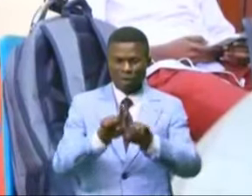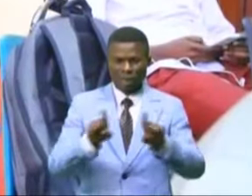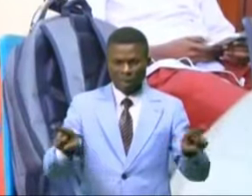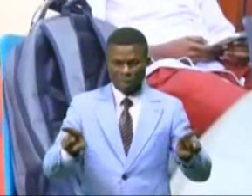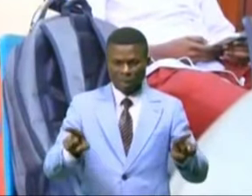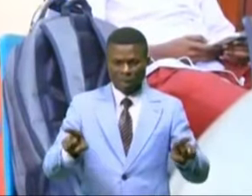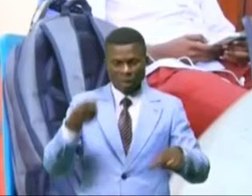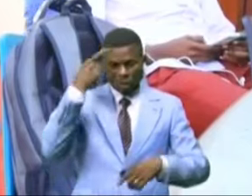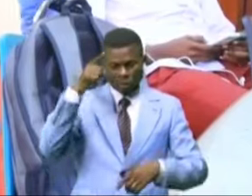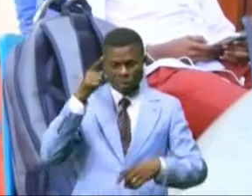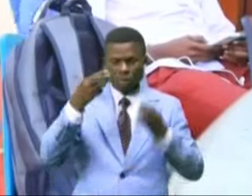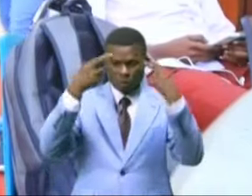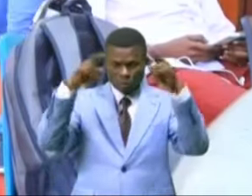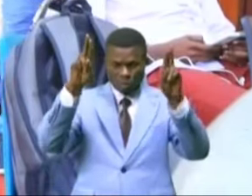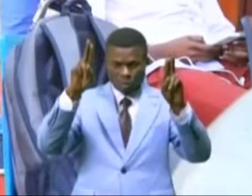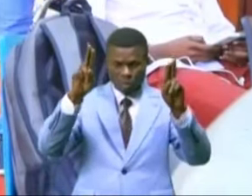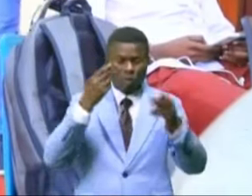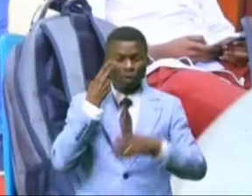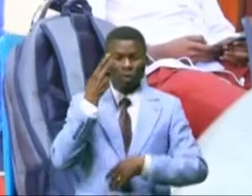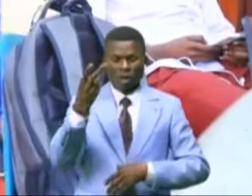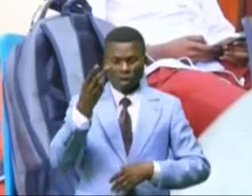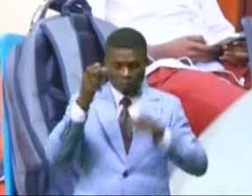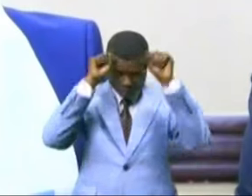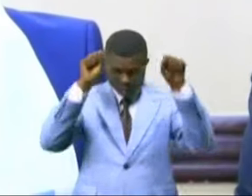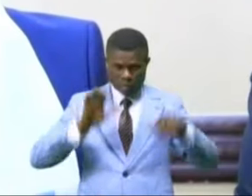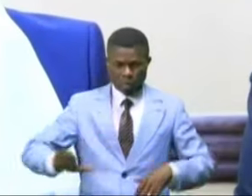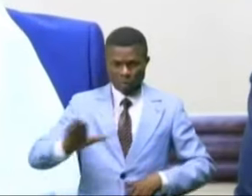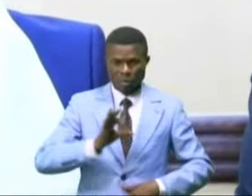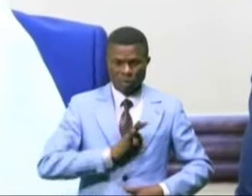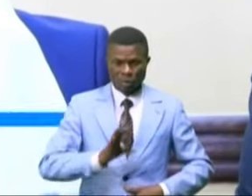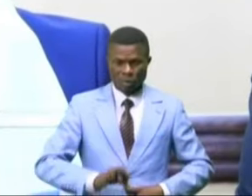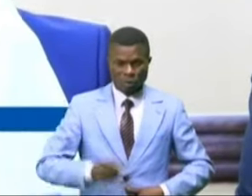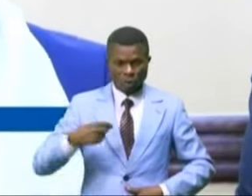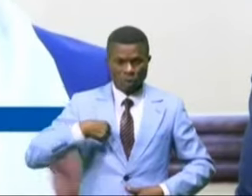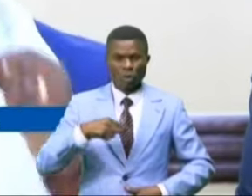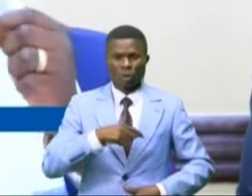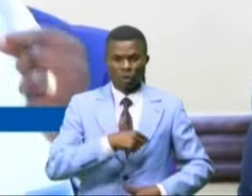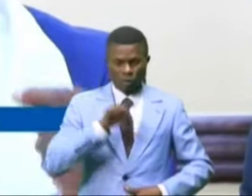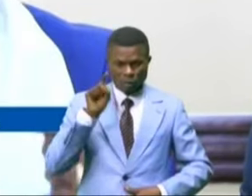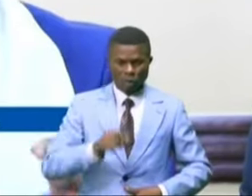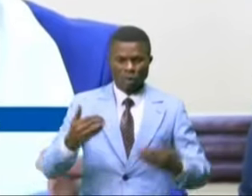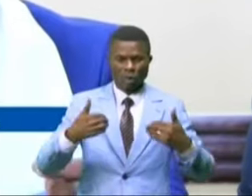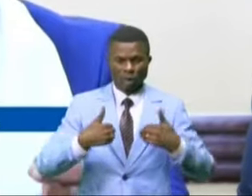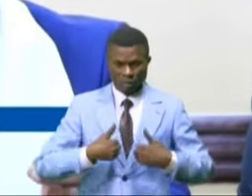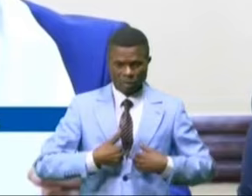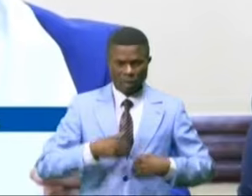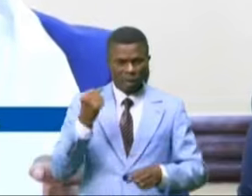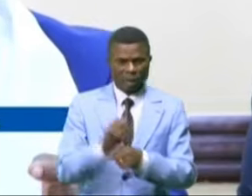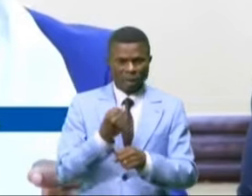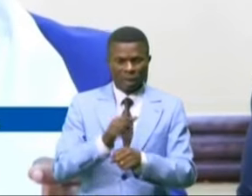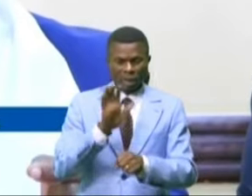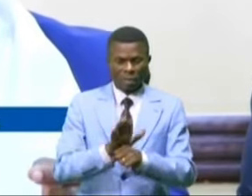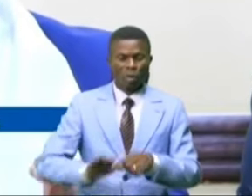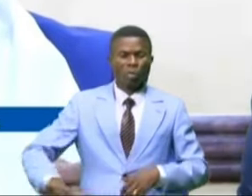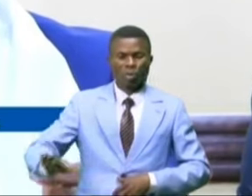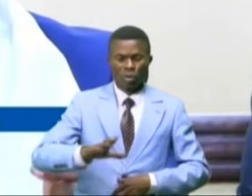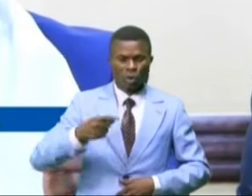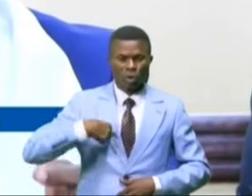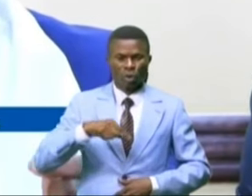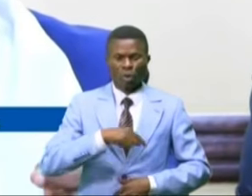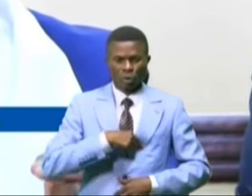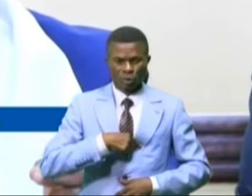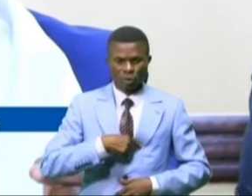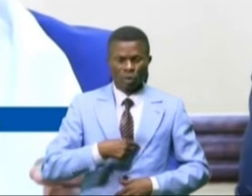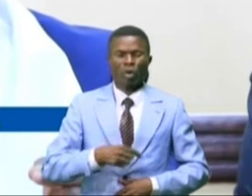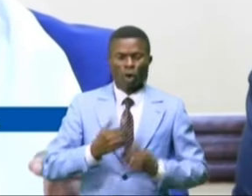différence pour la réussite de la vision du chef de l'État. Nous allons travailler pour ce pays.